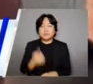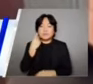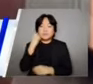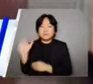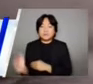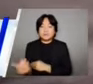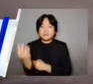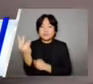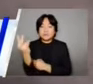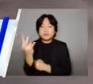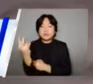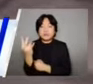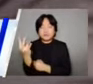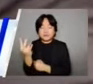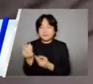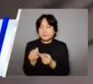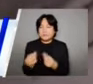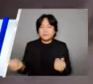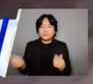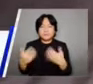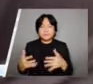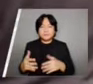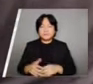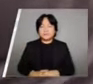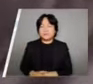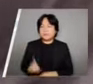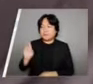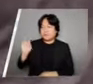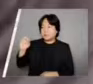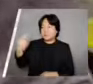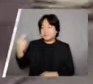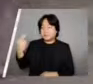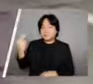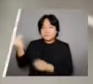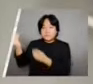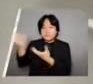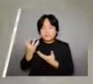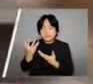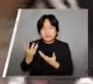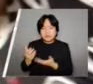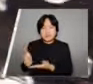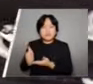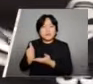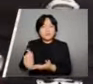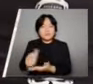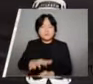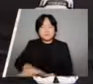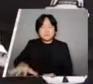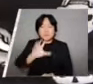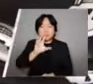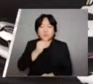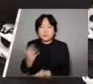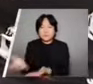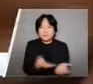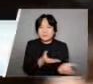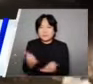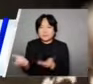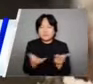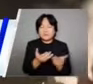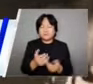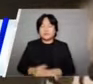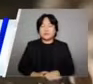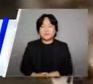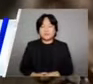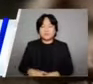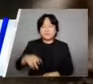na nasaktan ang Department of Health. Umalalay sa mga pasyenteng kailangang ilipat ng ospital. Humingi naman ang paumanhin ng pamunuan ng PGH